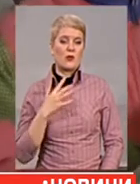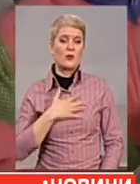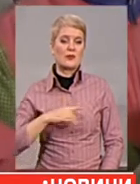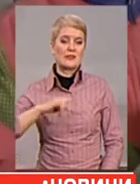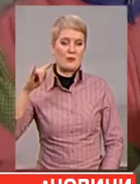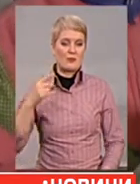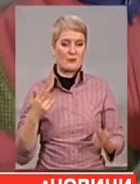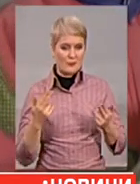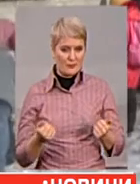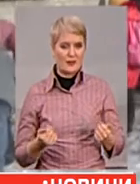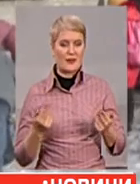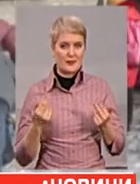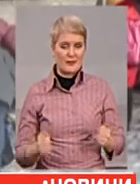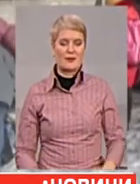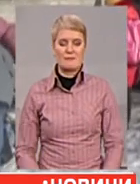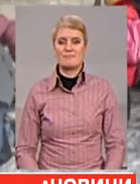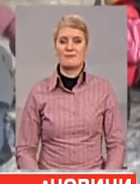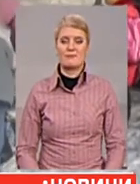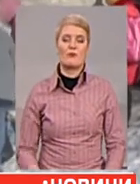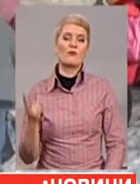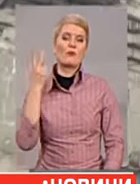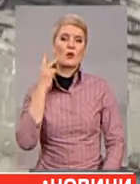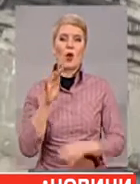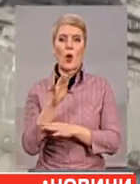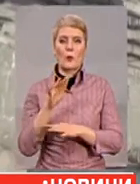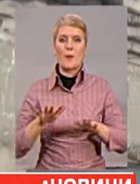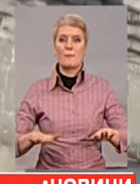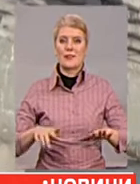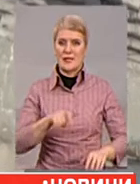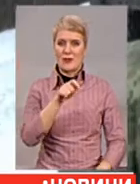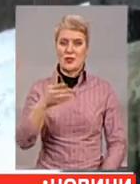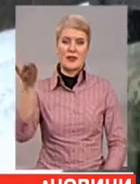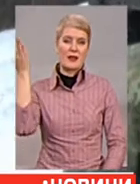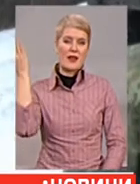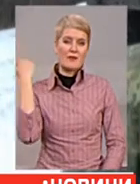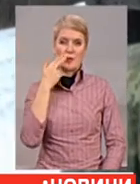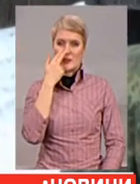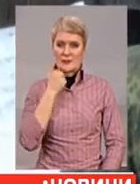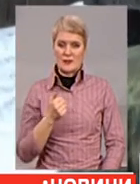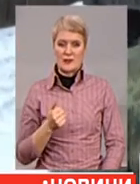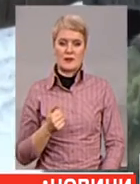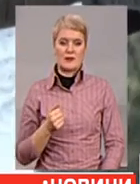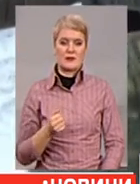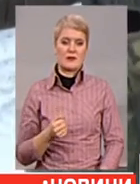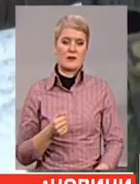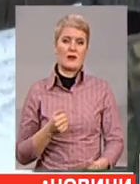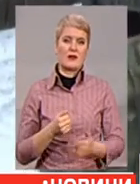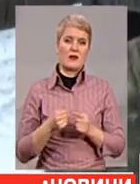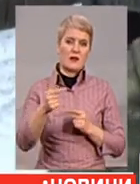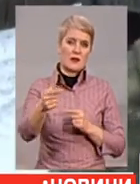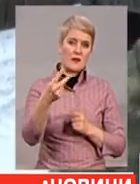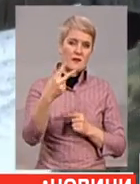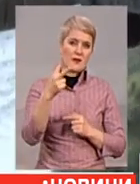Да. Самоліти любить? Да. До постійних обстрілів місцеві жителі давно звикли. По прямой, наверное, порядка 2-3